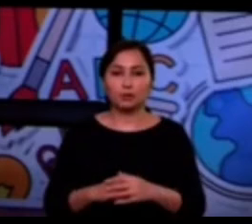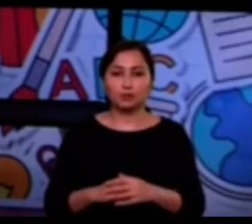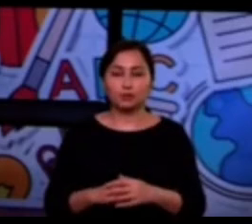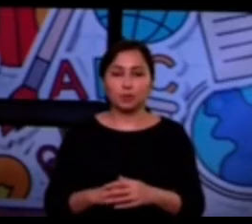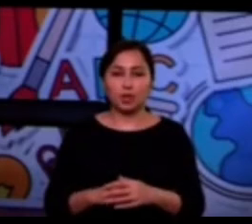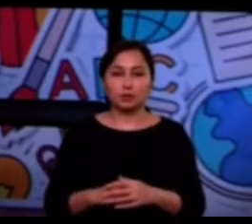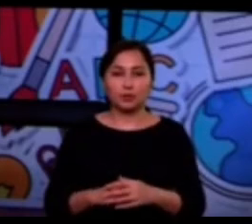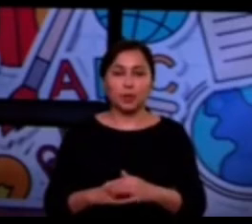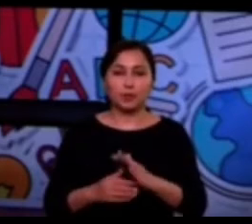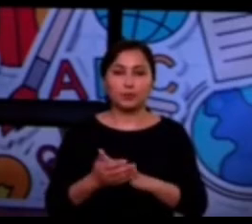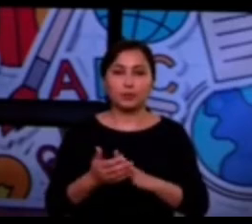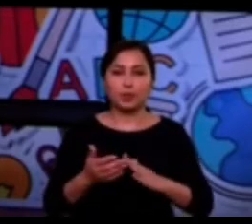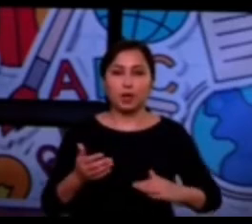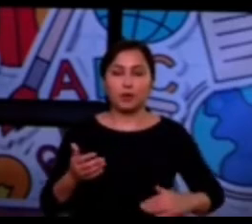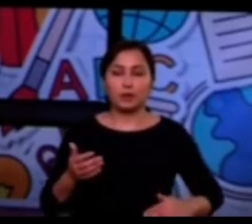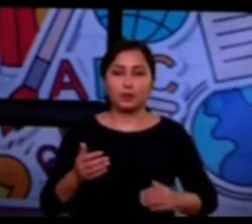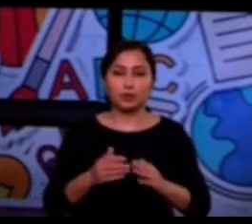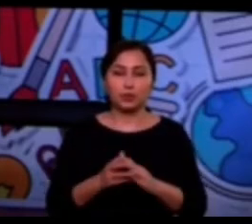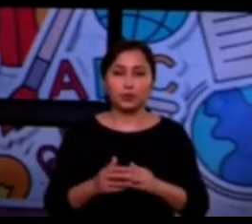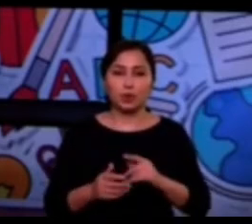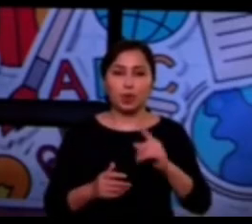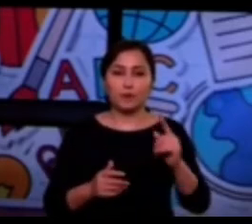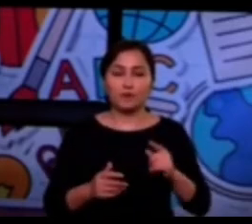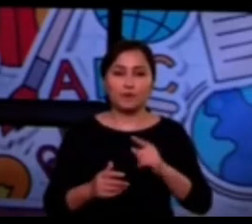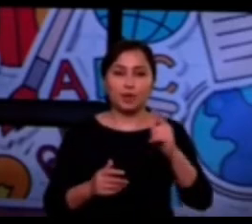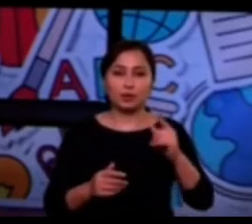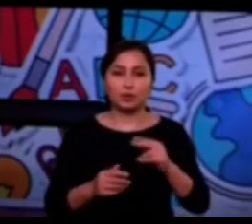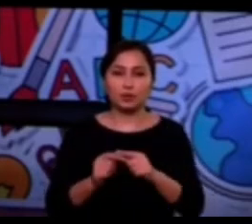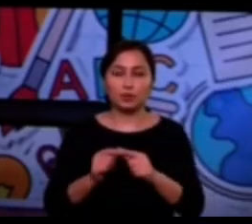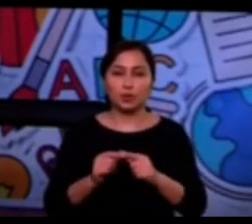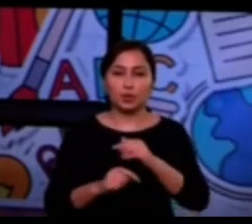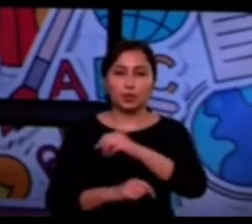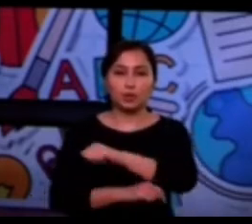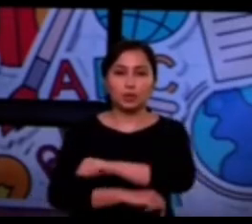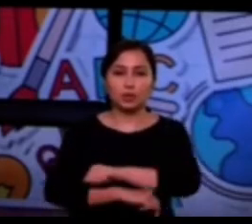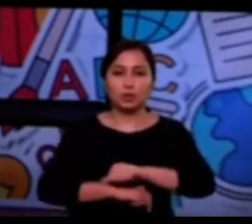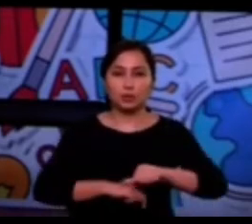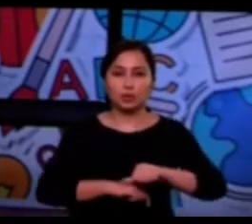и проводим полуовальную линию